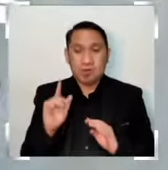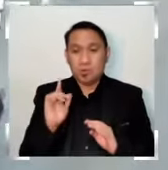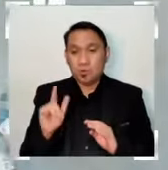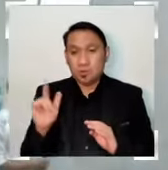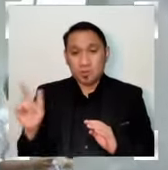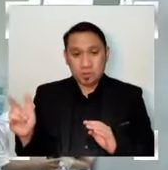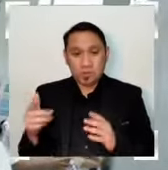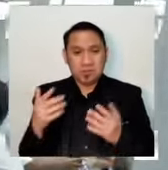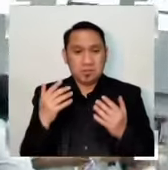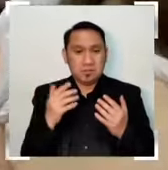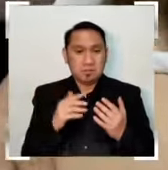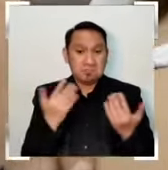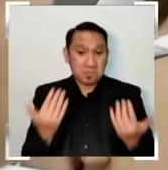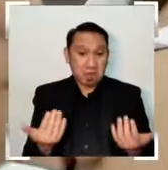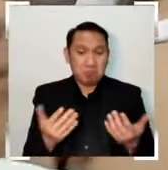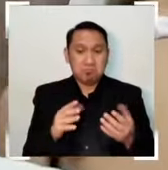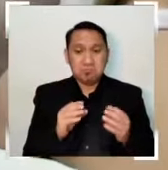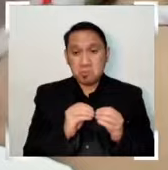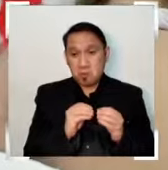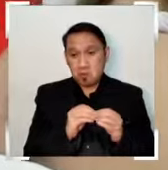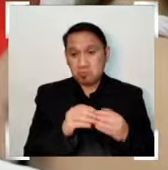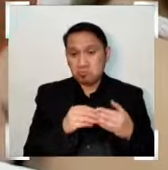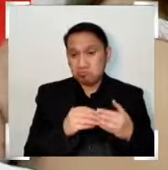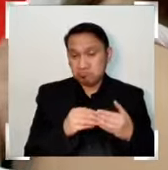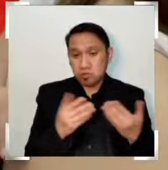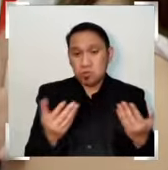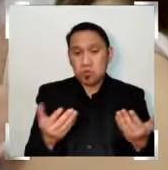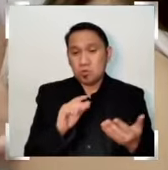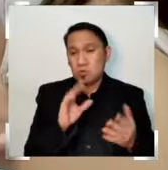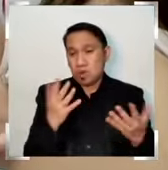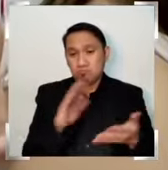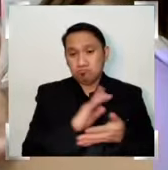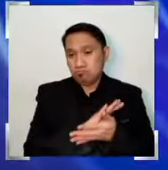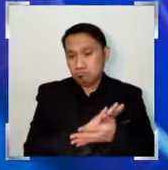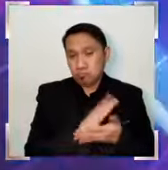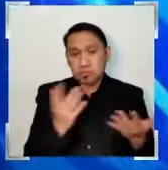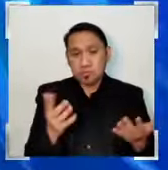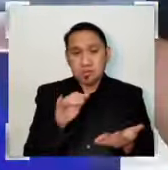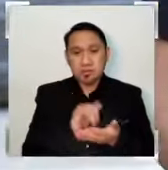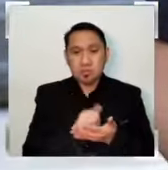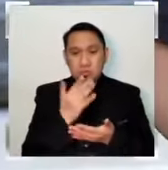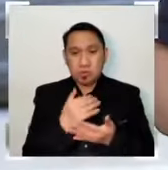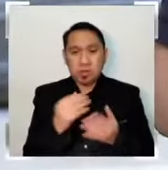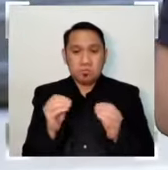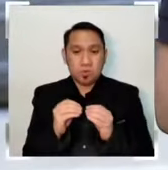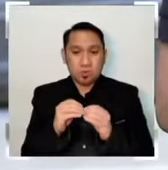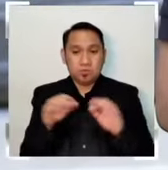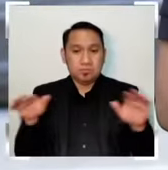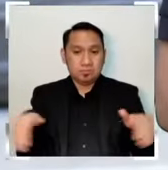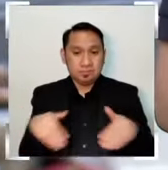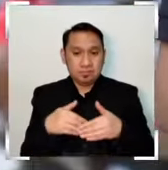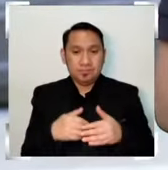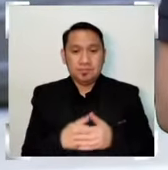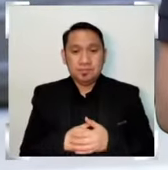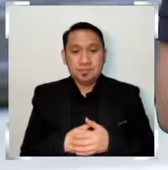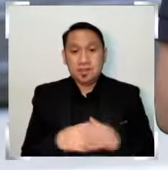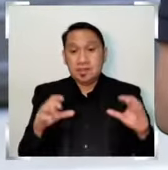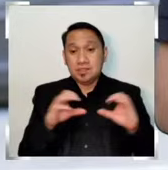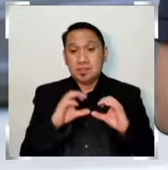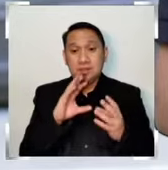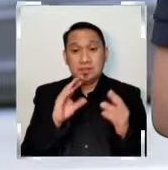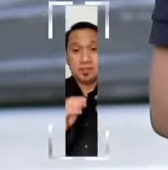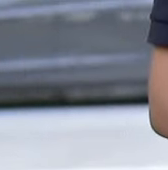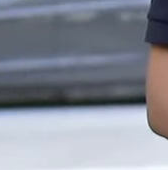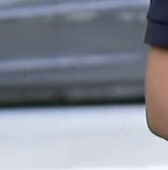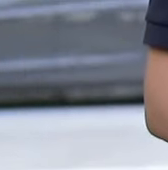ng quarantine restrictions ang dahilan ng pagtaas ng bilang ng mga ikinakasal. Para sa GMA Integrated News, ako si Mariz